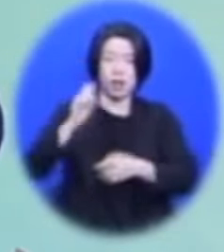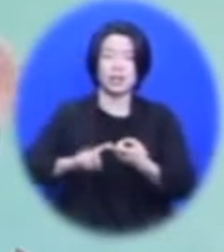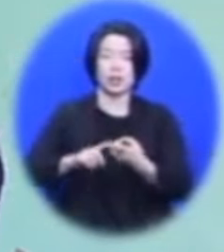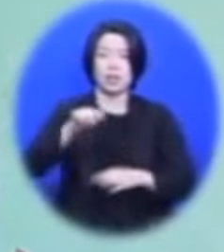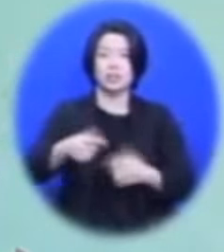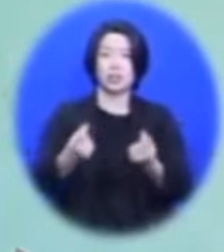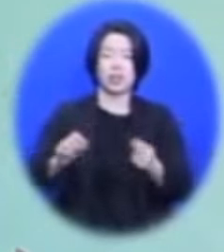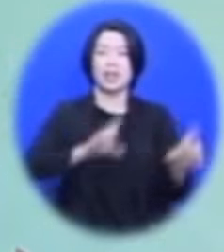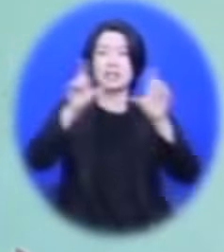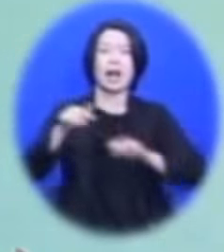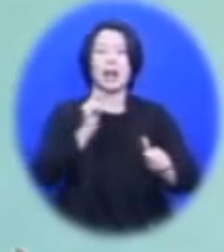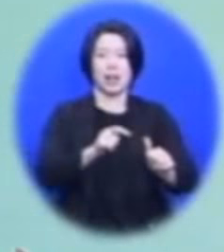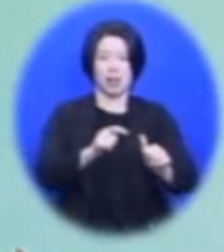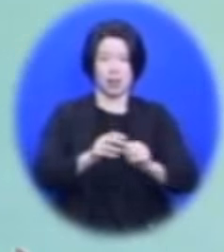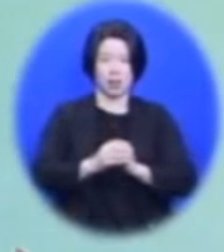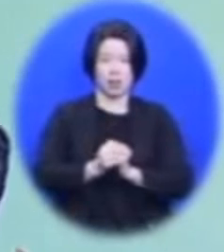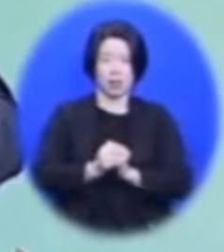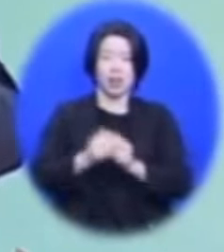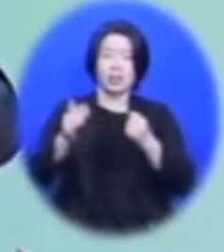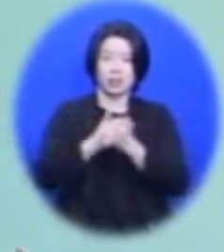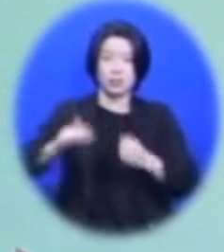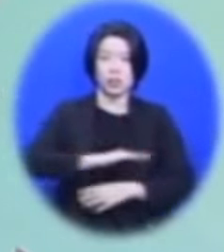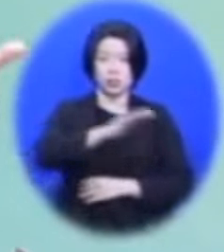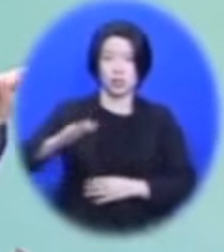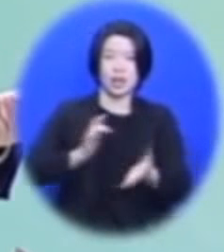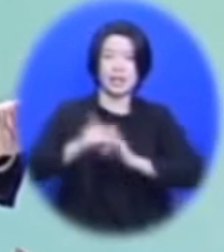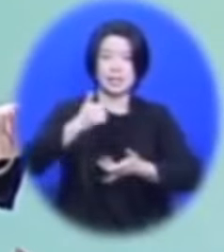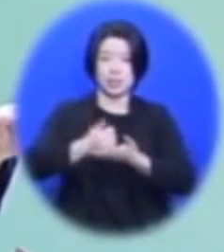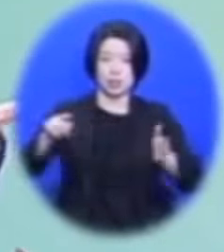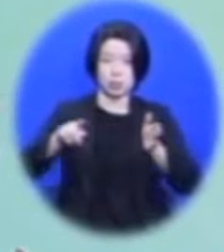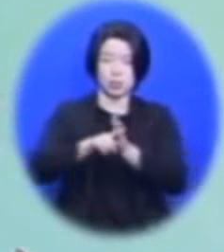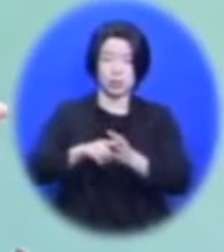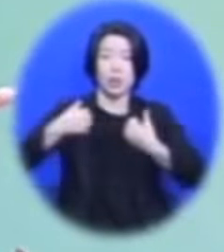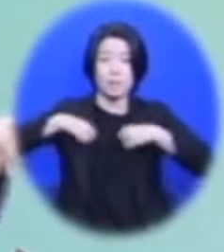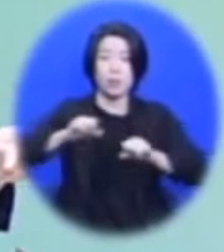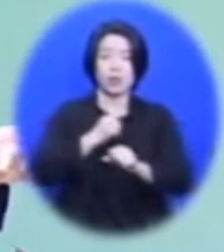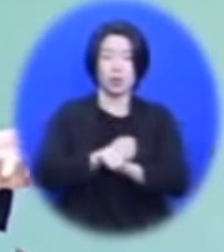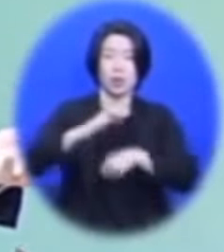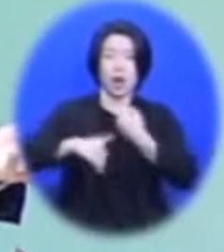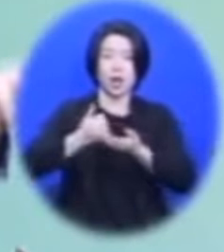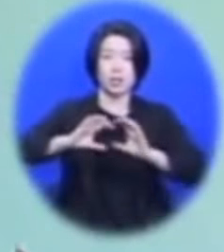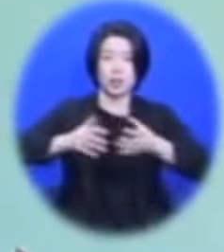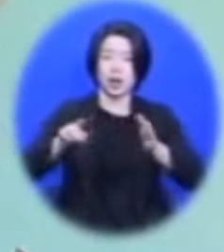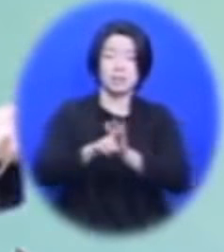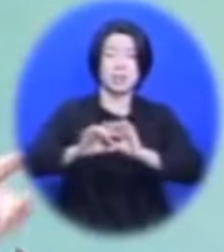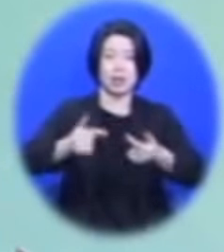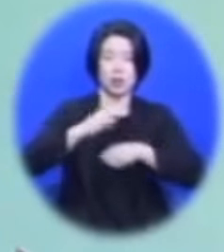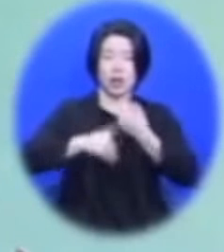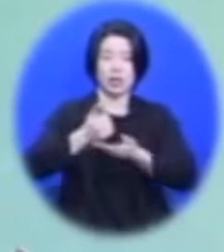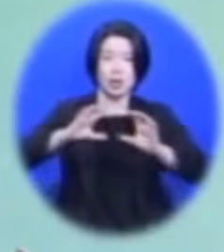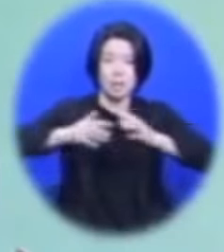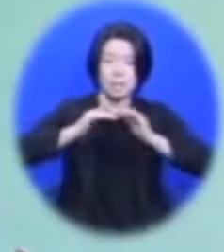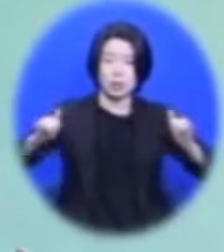그렇게 살라는 거예요. 그래서 우리가 예수 믿는 것을 포기하고 하나님의 나라를 믿지 않고 하나님의 백성으로